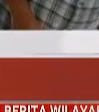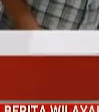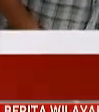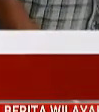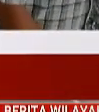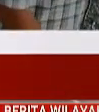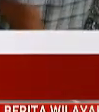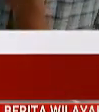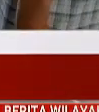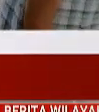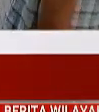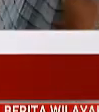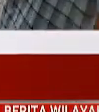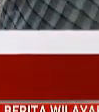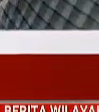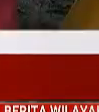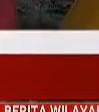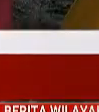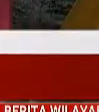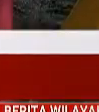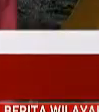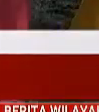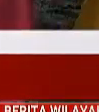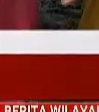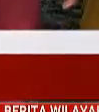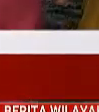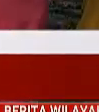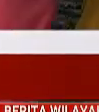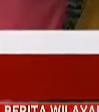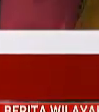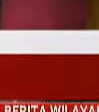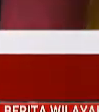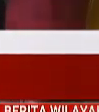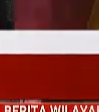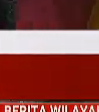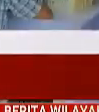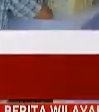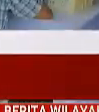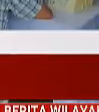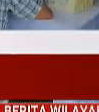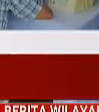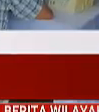Semua majlis kenduri dipantau pastikan penganjur mohon permit kebenaran.